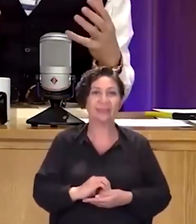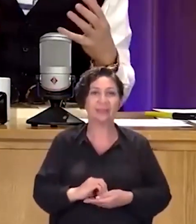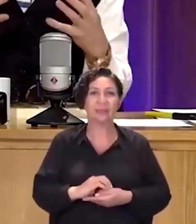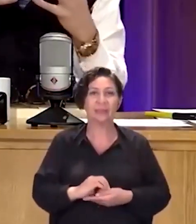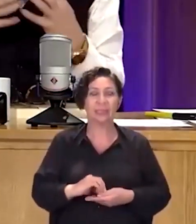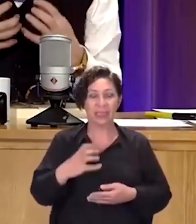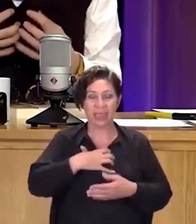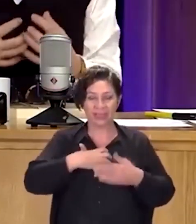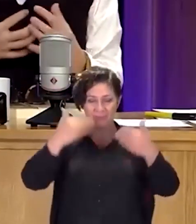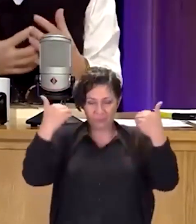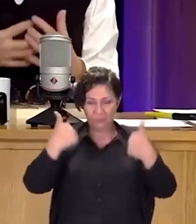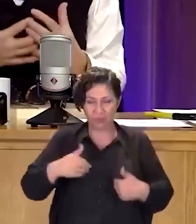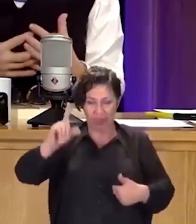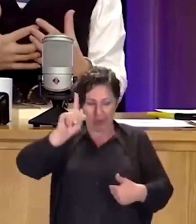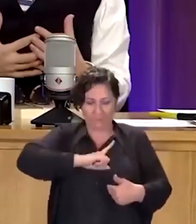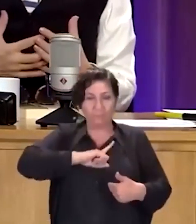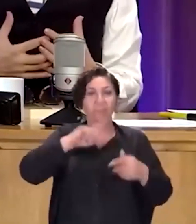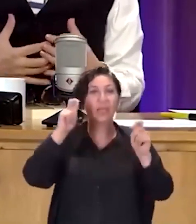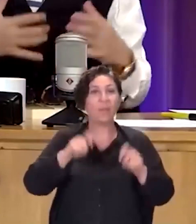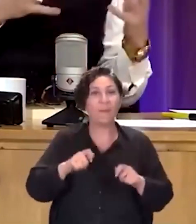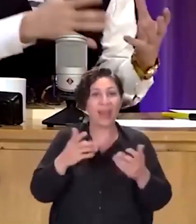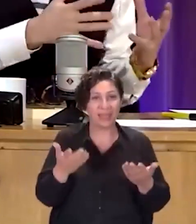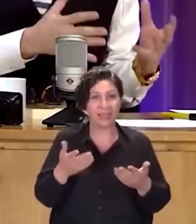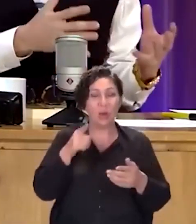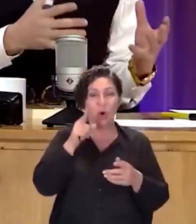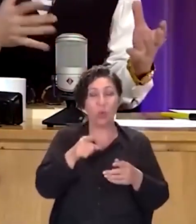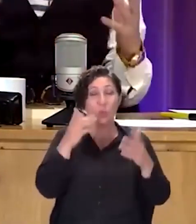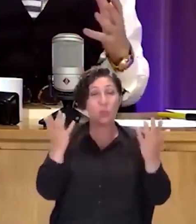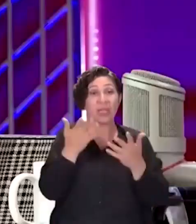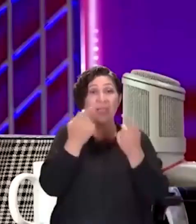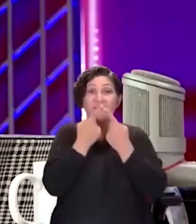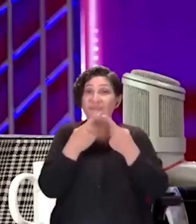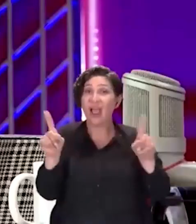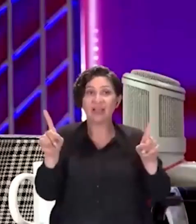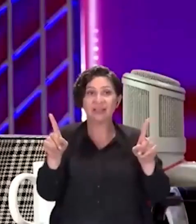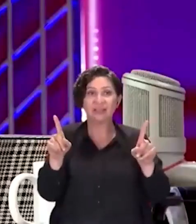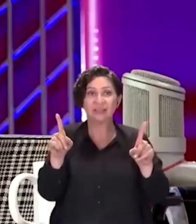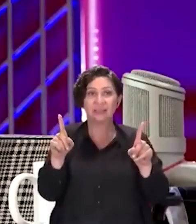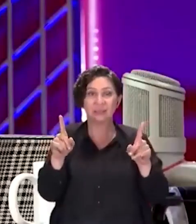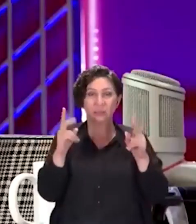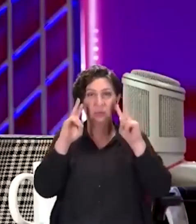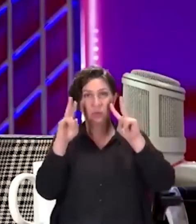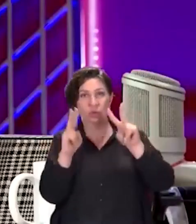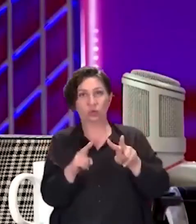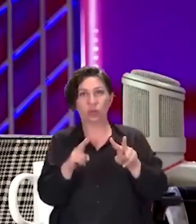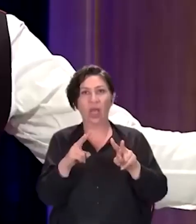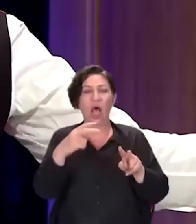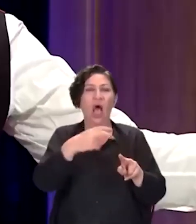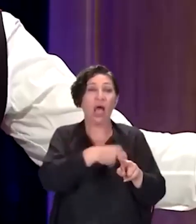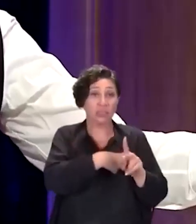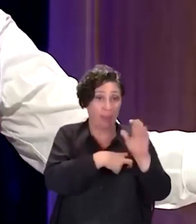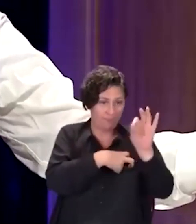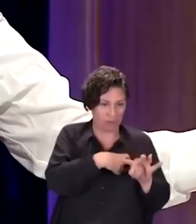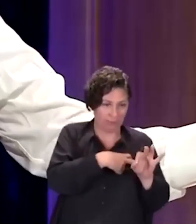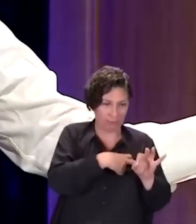Kendi vücuduna hükmedebilen. Ve bu kadar farklı tarzda yani aşktan